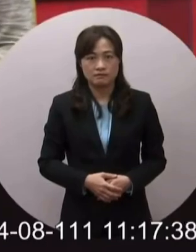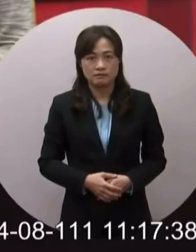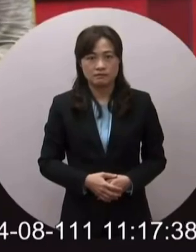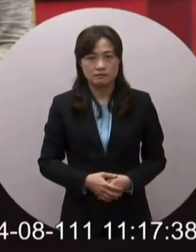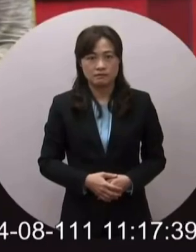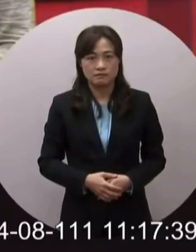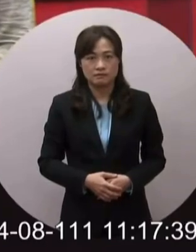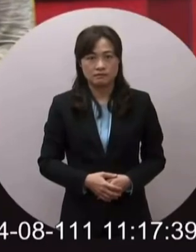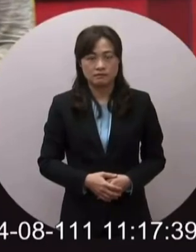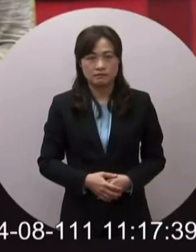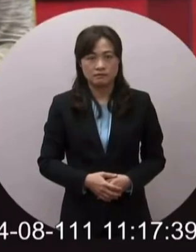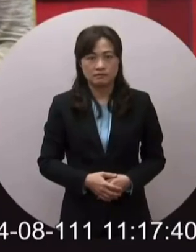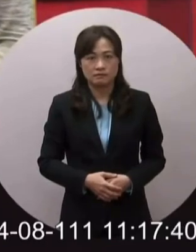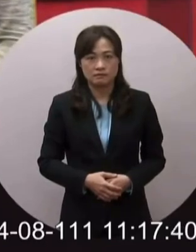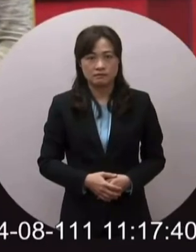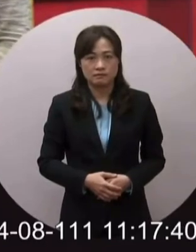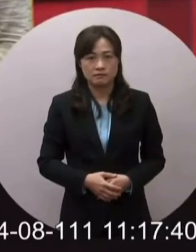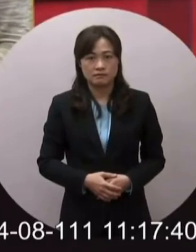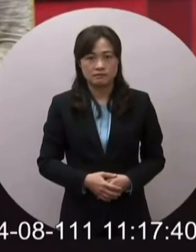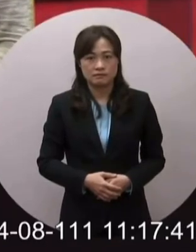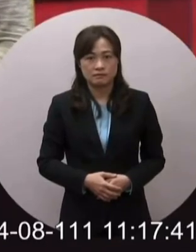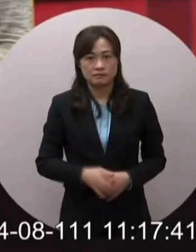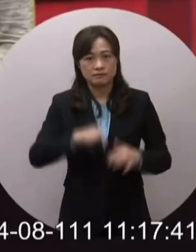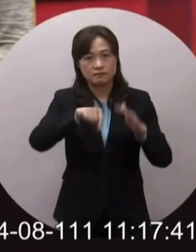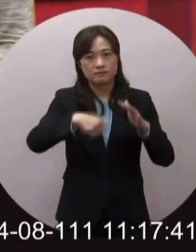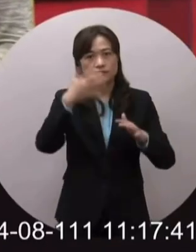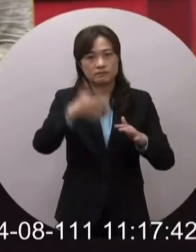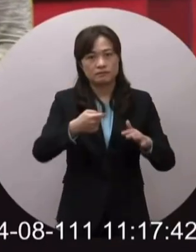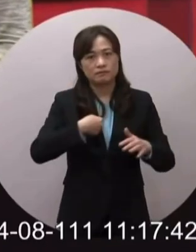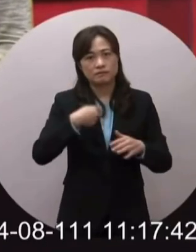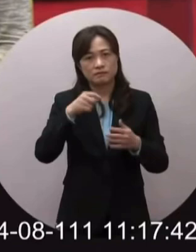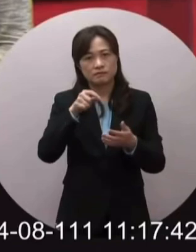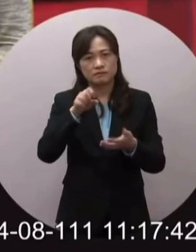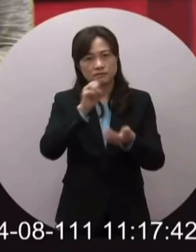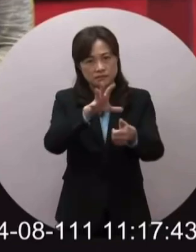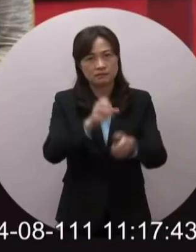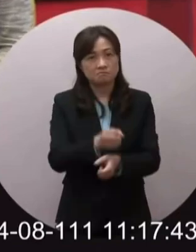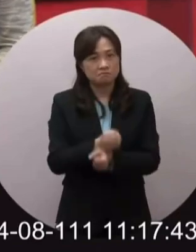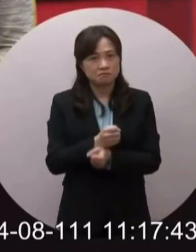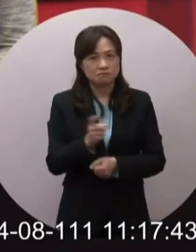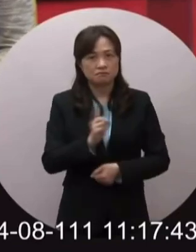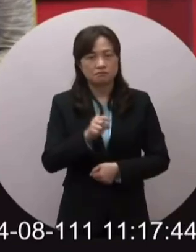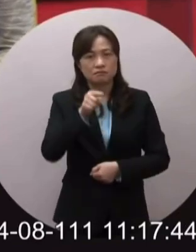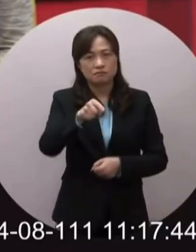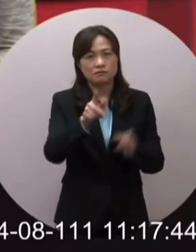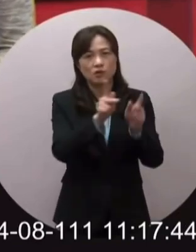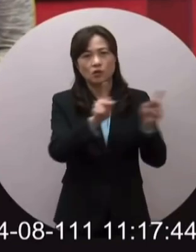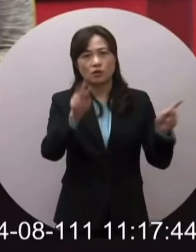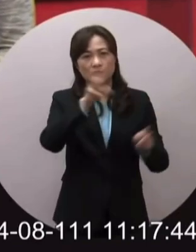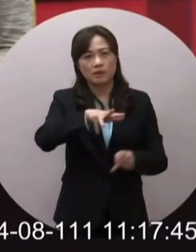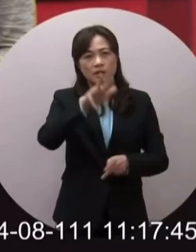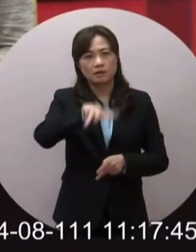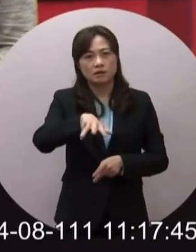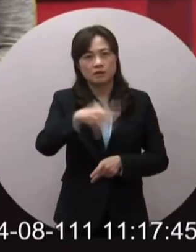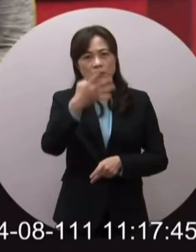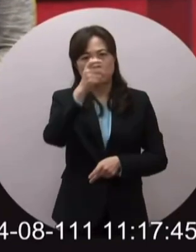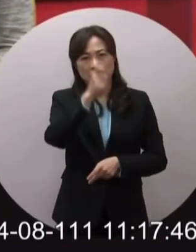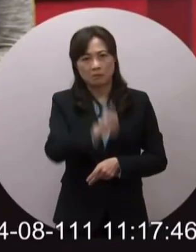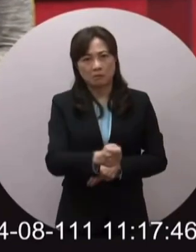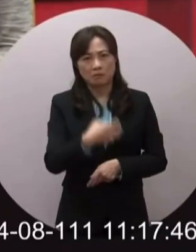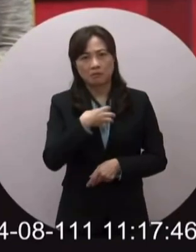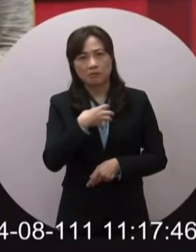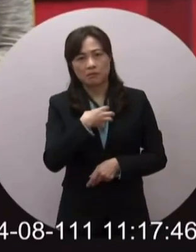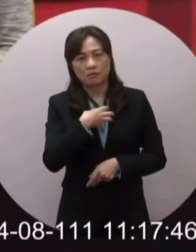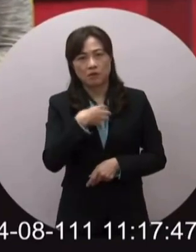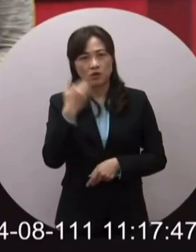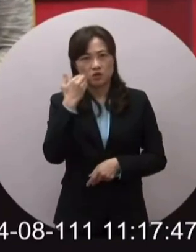快，那相关的会整个盘。 对，不过院长，我还是要提醒啊，之前其实您举债8400亿了。如果说在